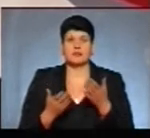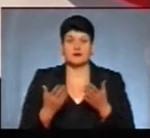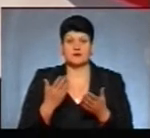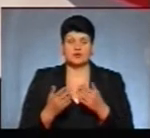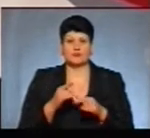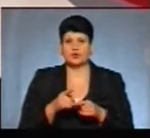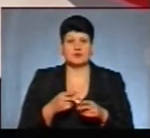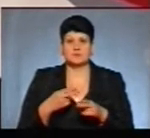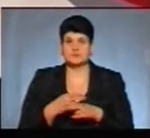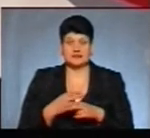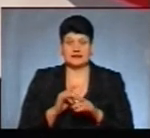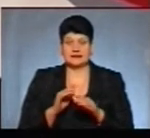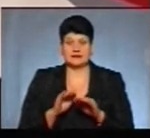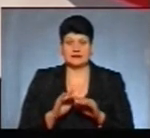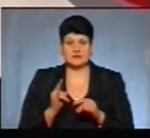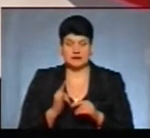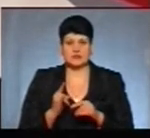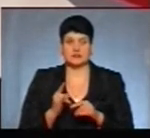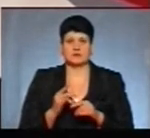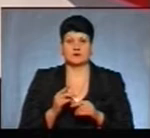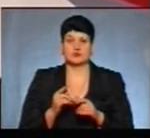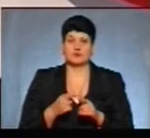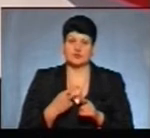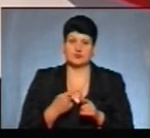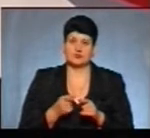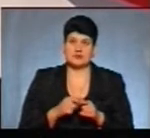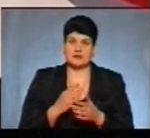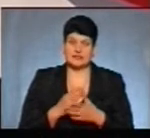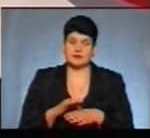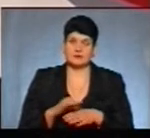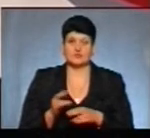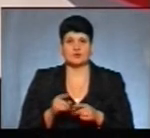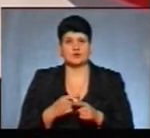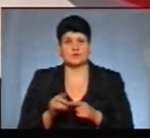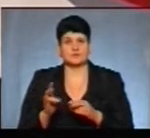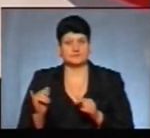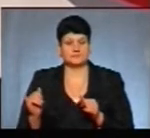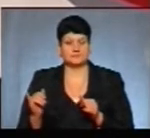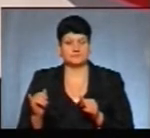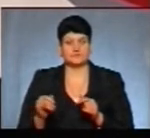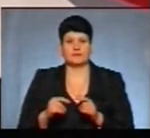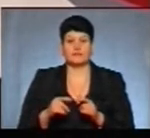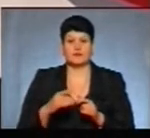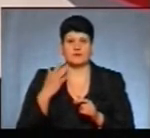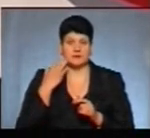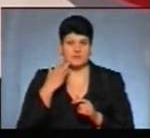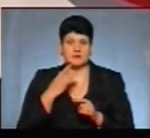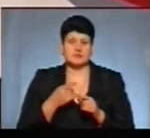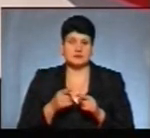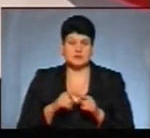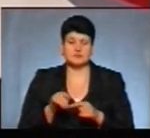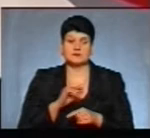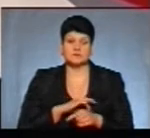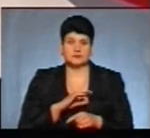не на шкоду дитині, а на благо, то чи є це насильство? Це також треба розуміти. У Сполучених Штатах це багато